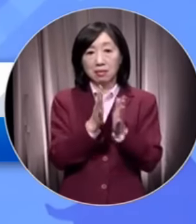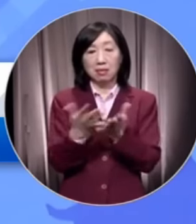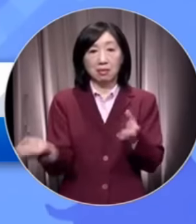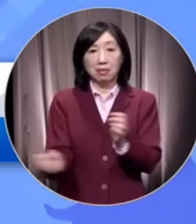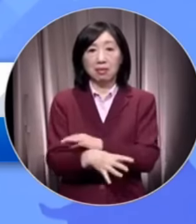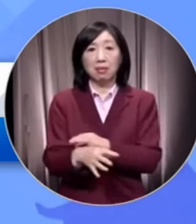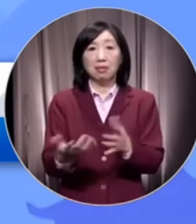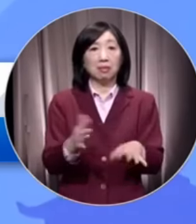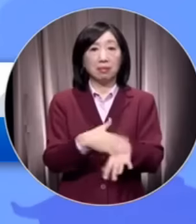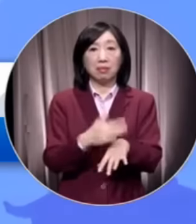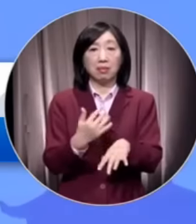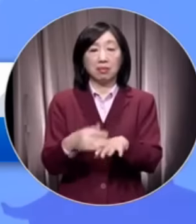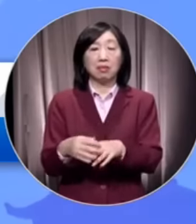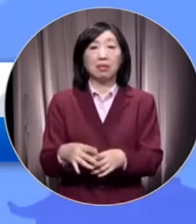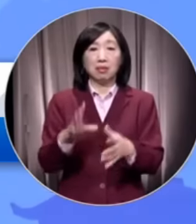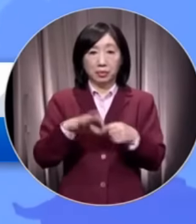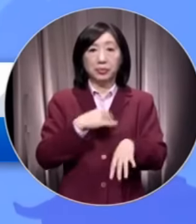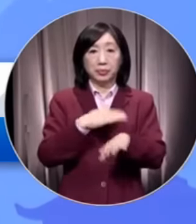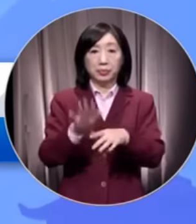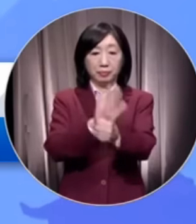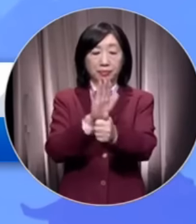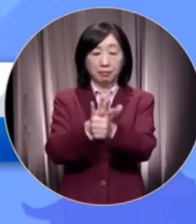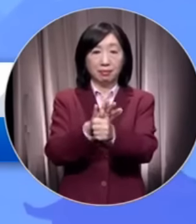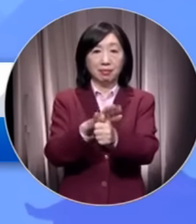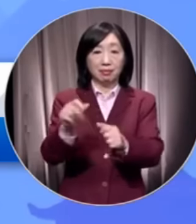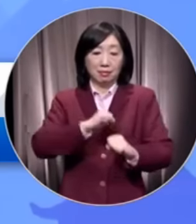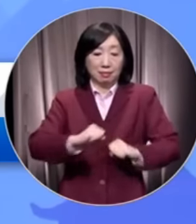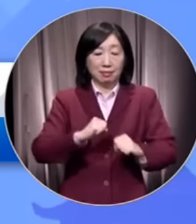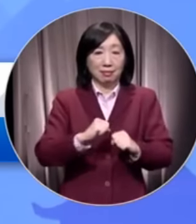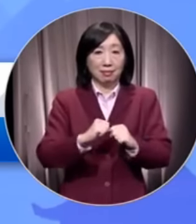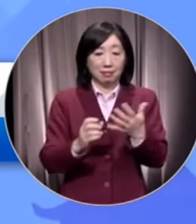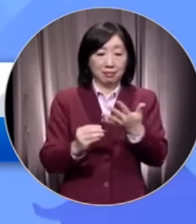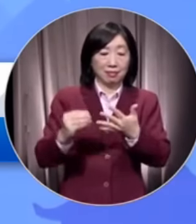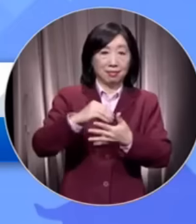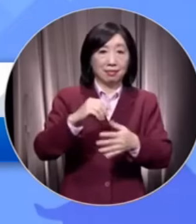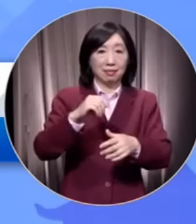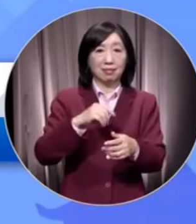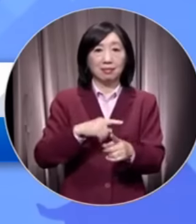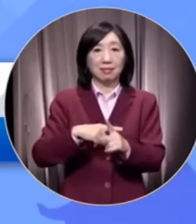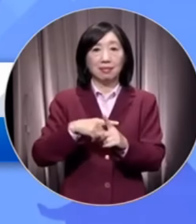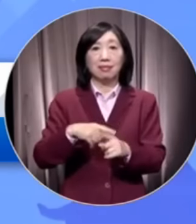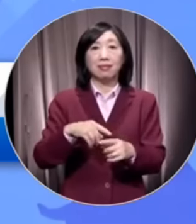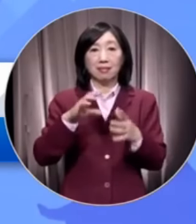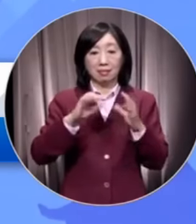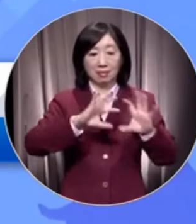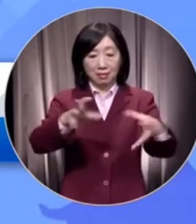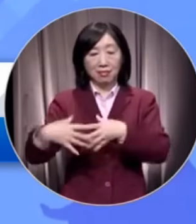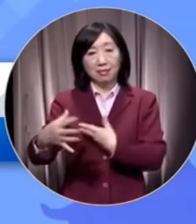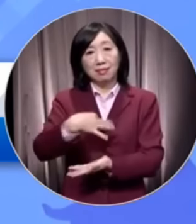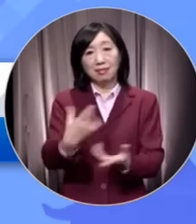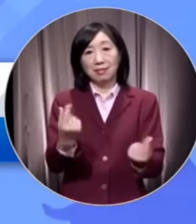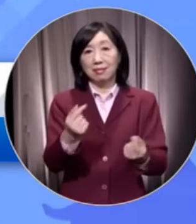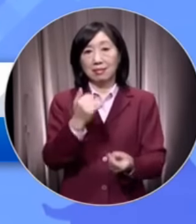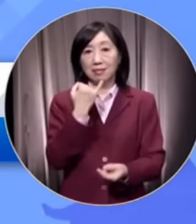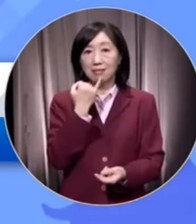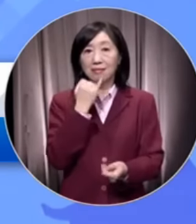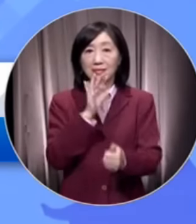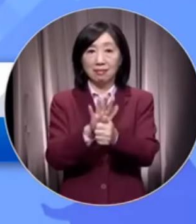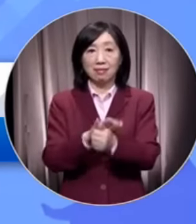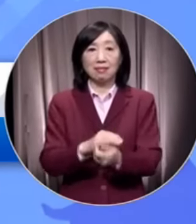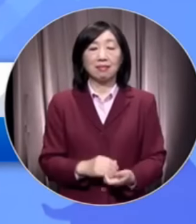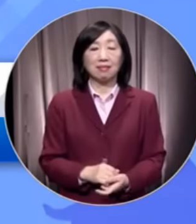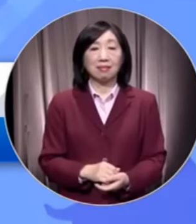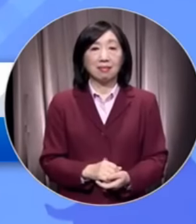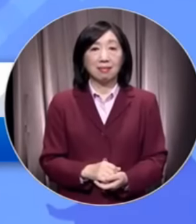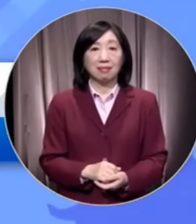高产业的竞争力，不仅在国内市场不怕竞争，在国际市场也销得出去。我要再一次的